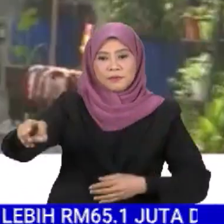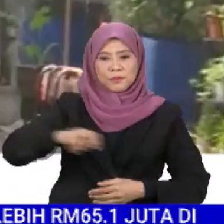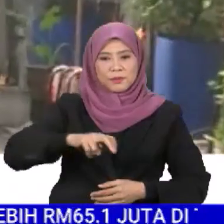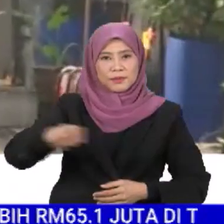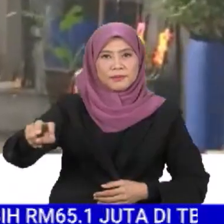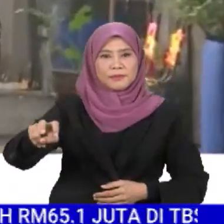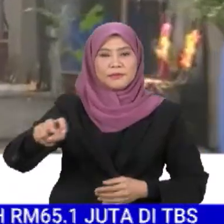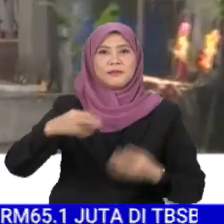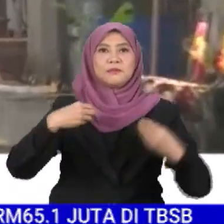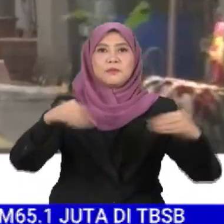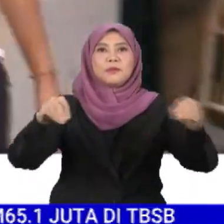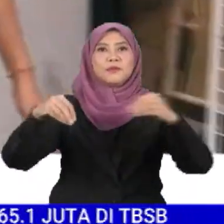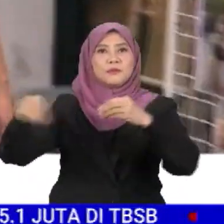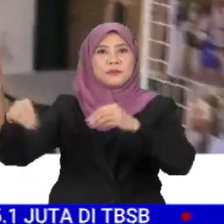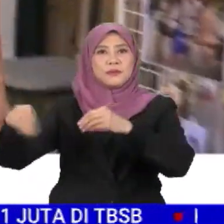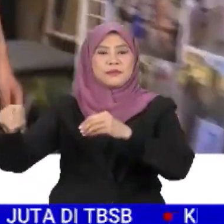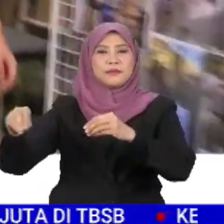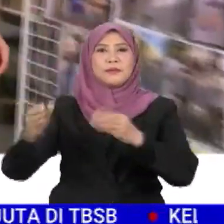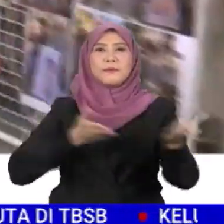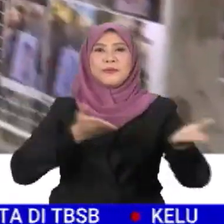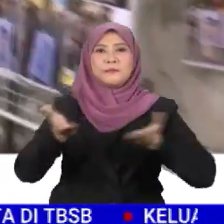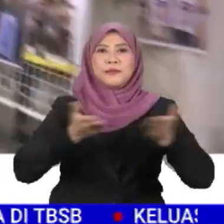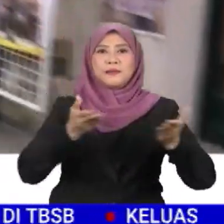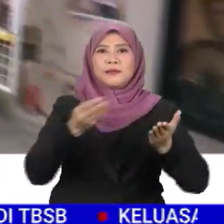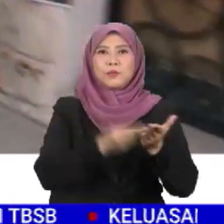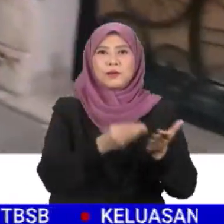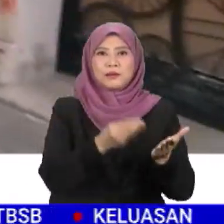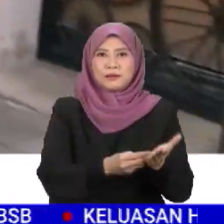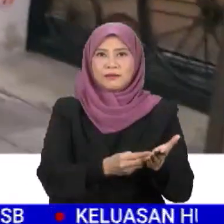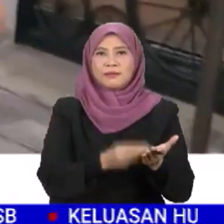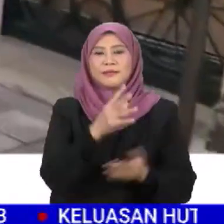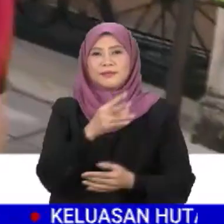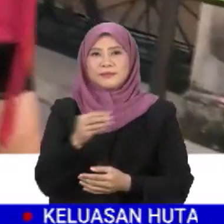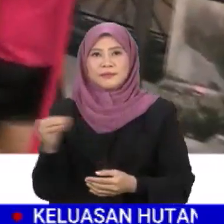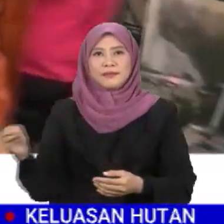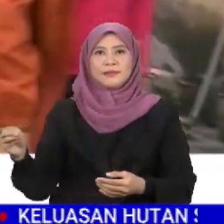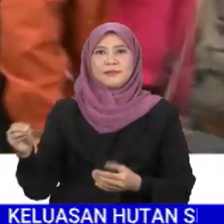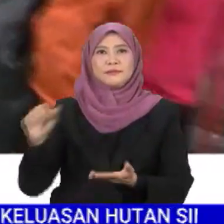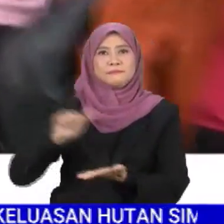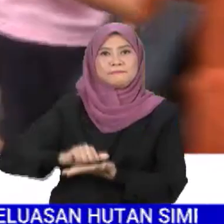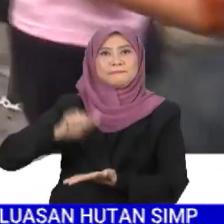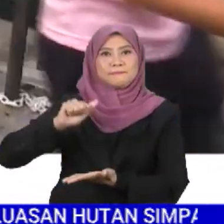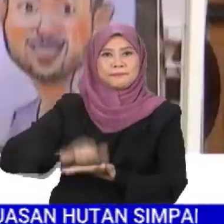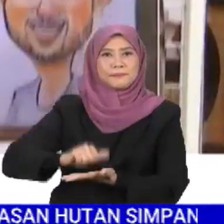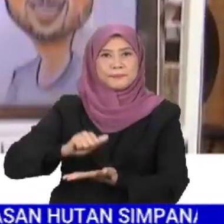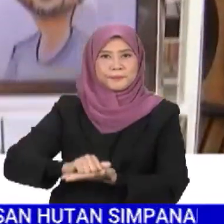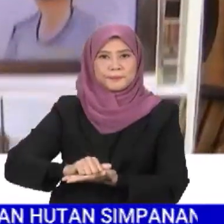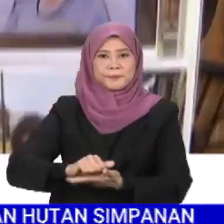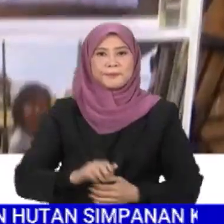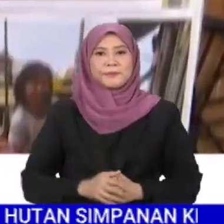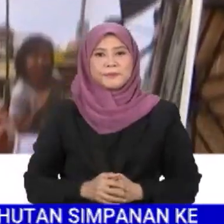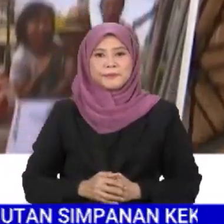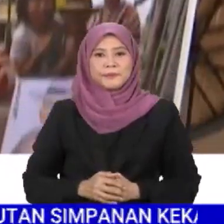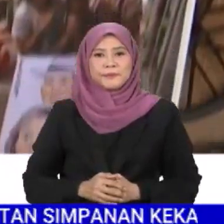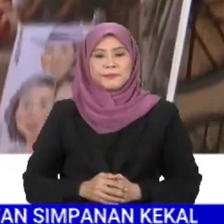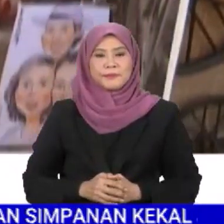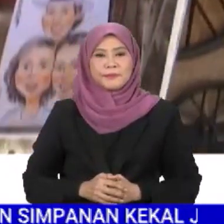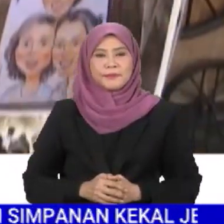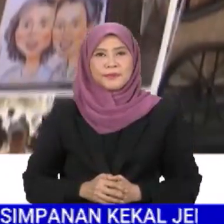pengangkutan, peruncitan, perkhidmatan kewangan serta percetakan. Selain